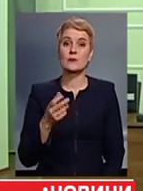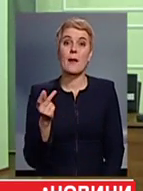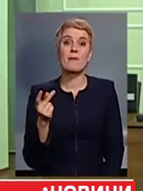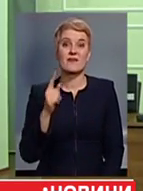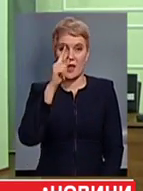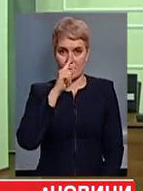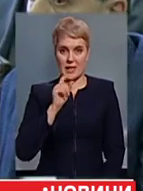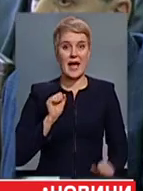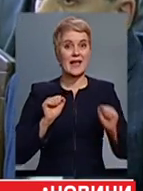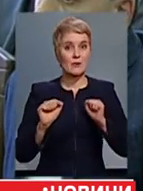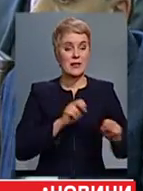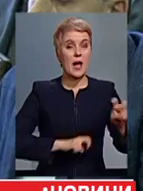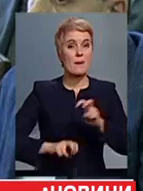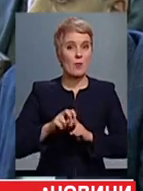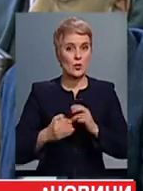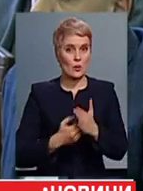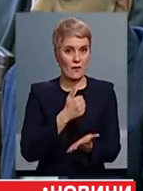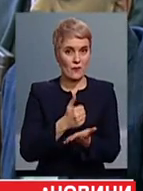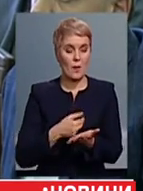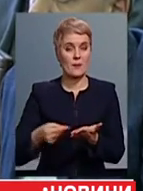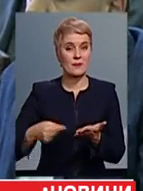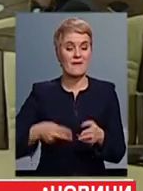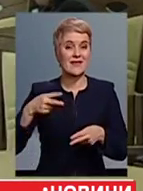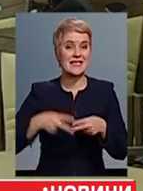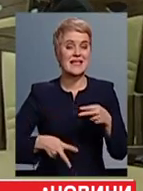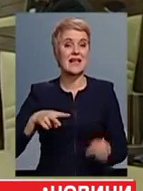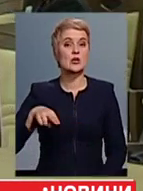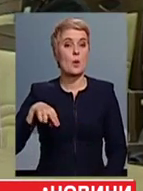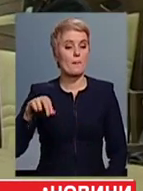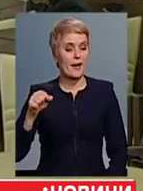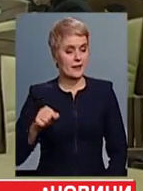посаду президент підписав наприкінці листопада. Олена Близнякова, Олексій Макульський. Новини на Першому.